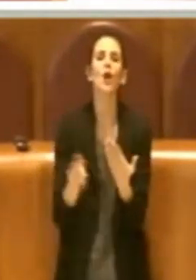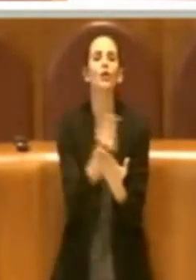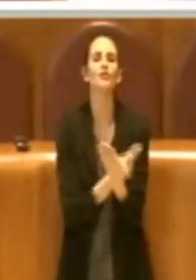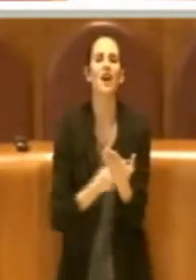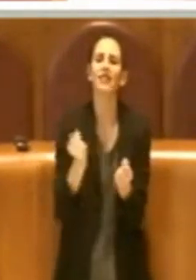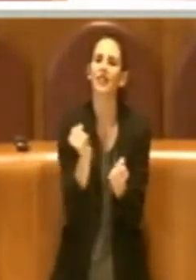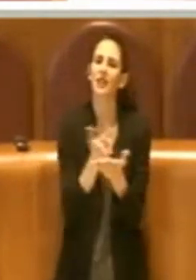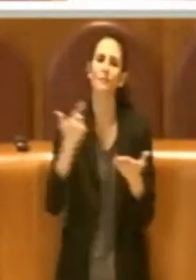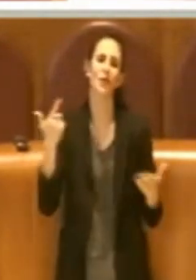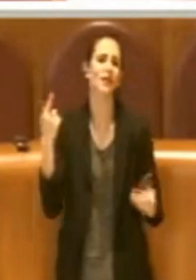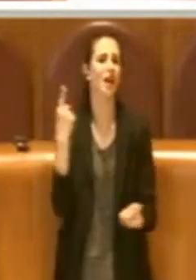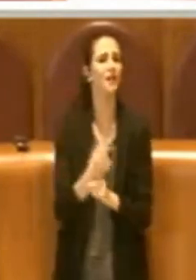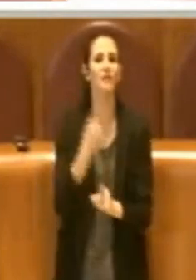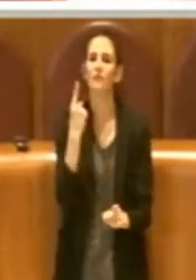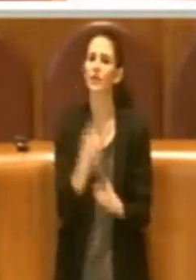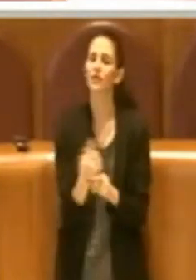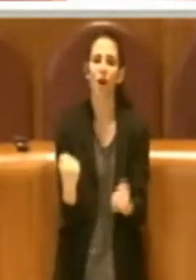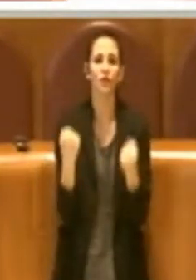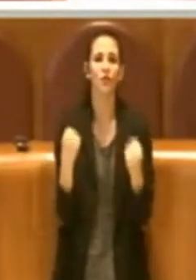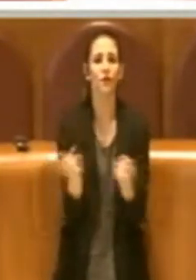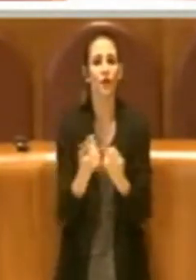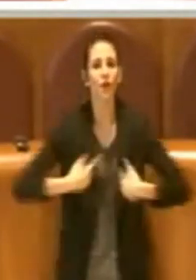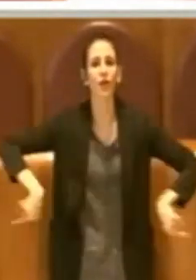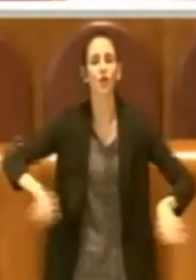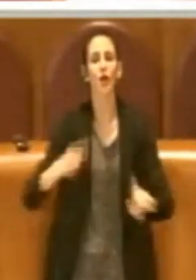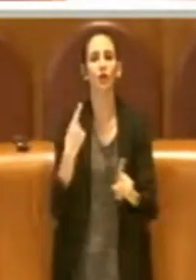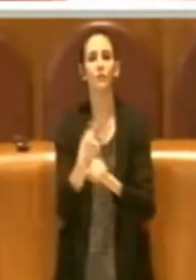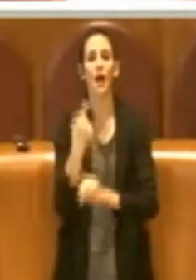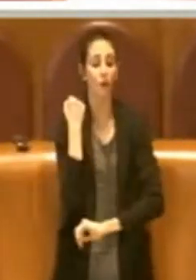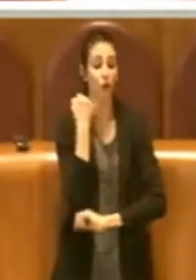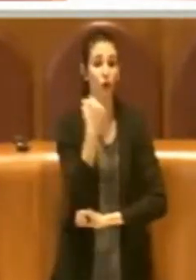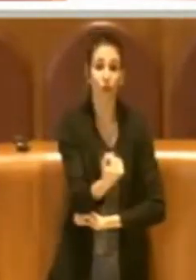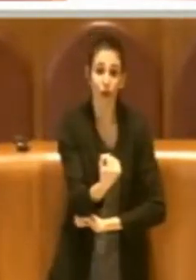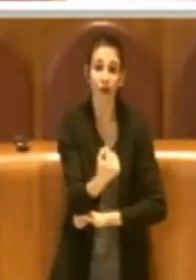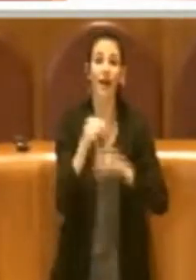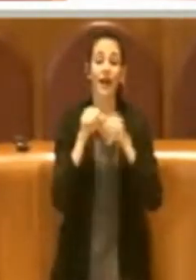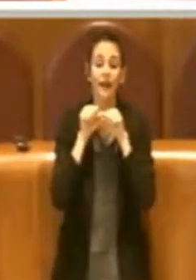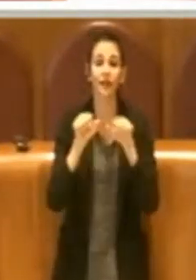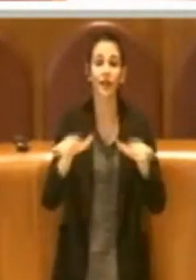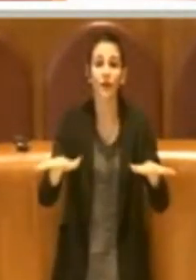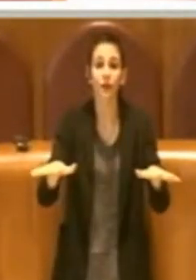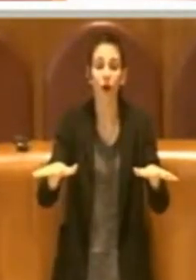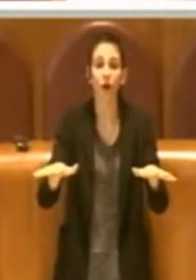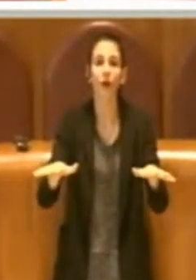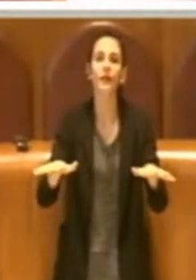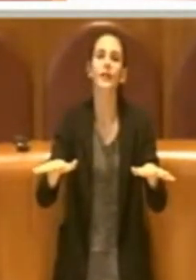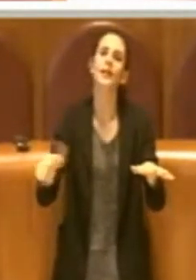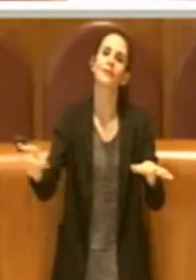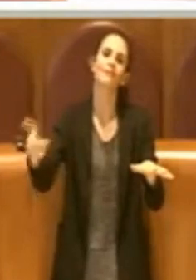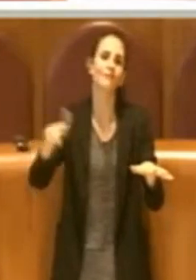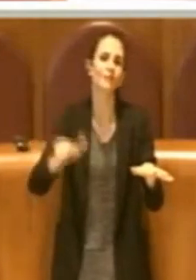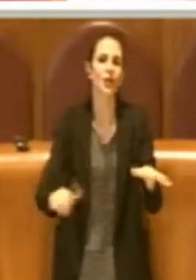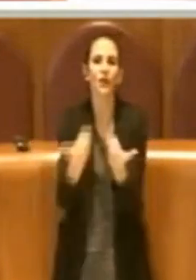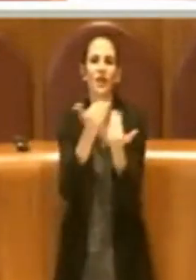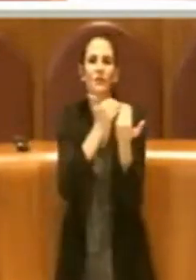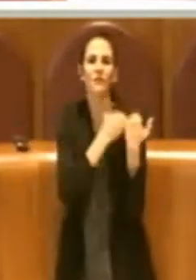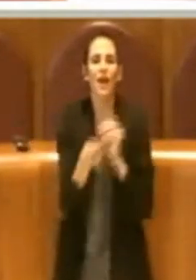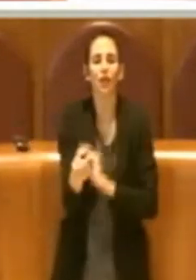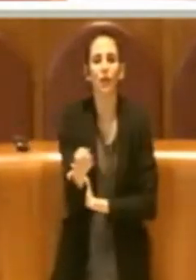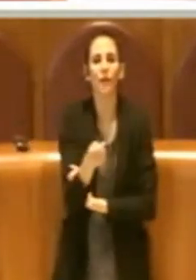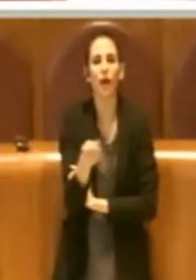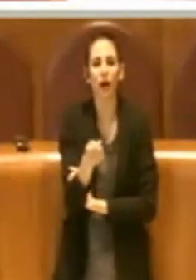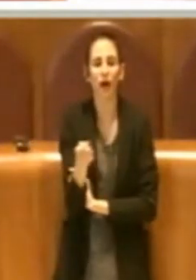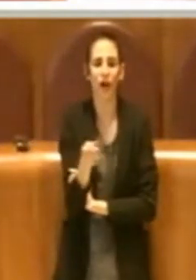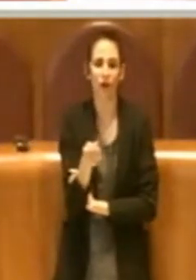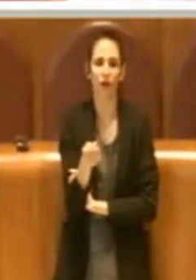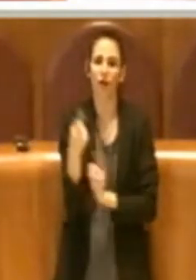dobbiamo assolutamente supportare, diffondere, perché è sempre troppo poco l'impegno che si mette